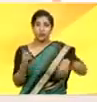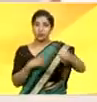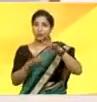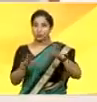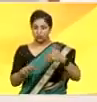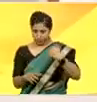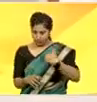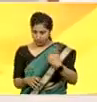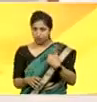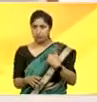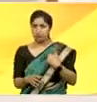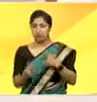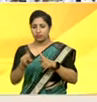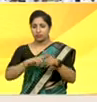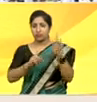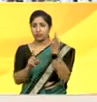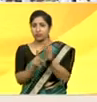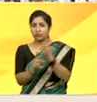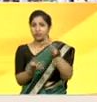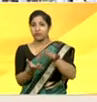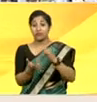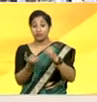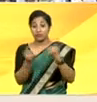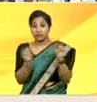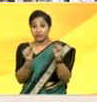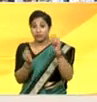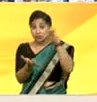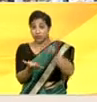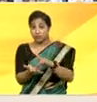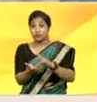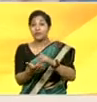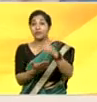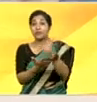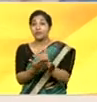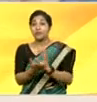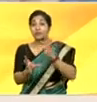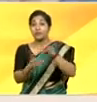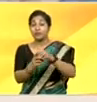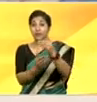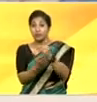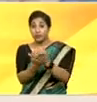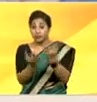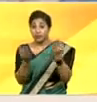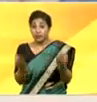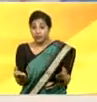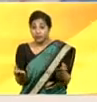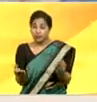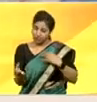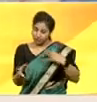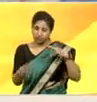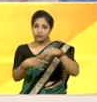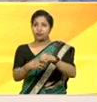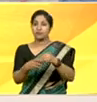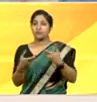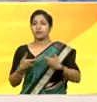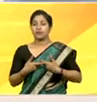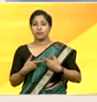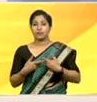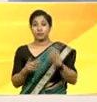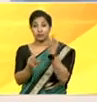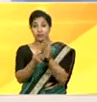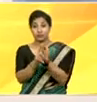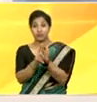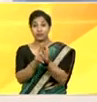भी जम्मू कश्मीर के श्रीनगर में आयोजित योग कार्यक्रम में शामिल हुआ था। कश्मीर